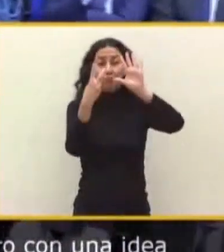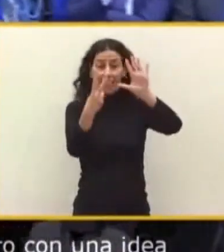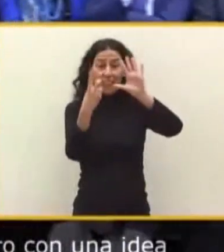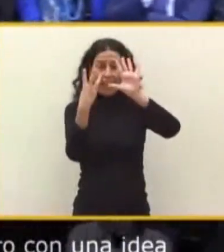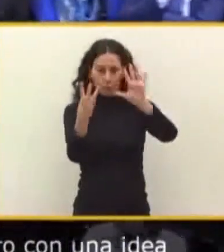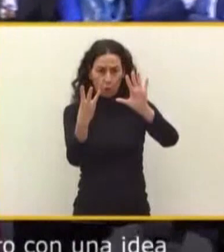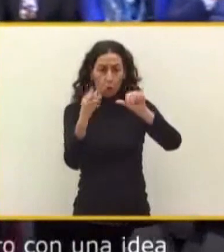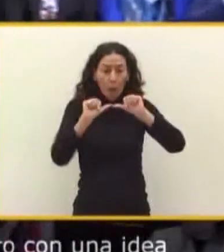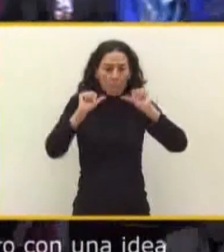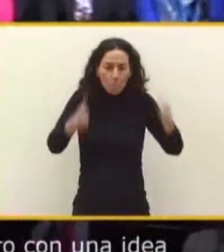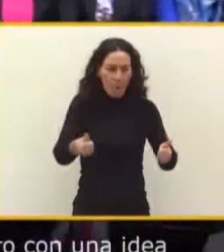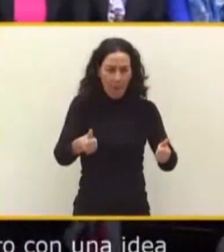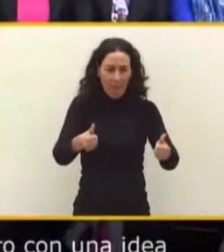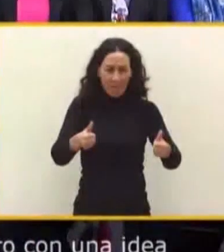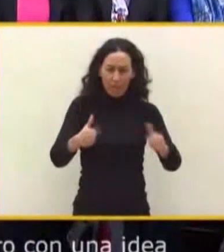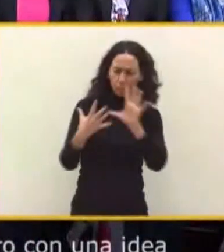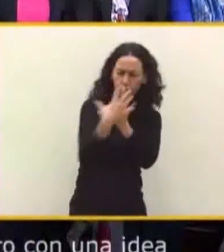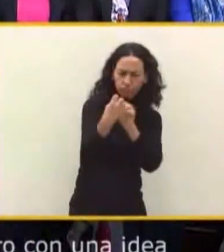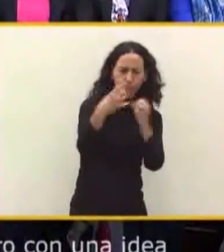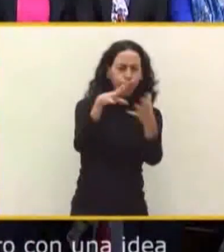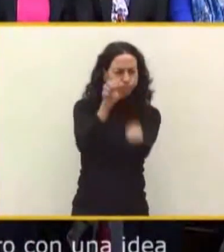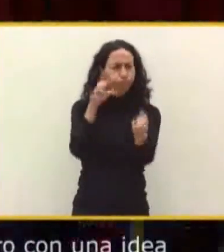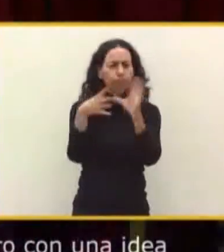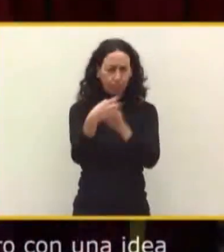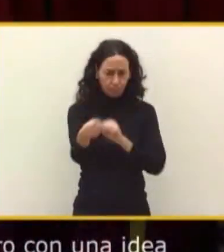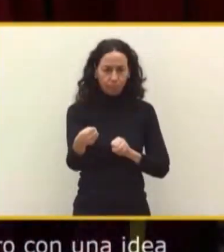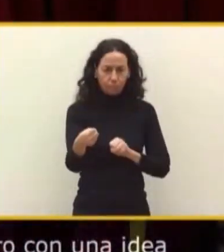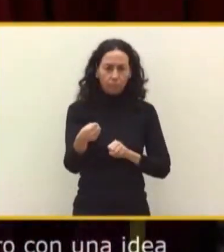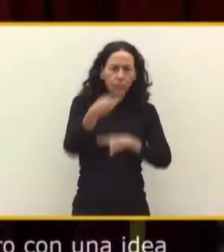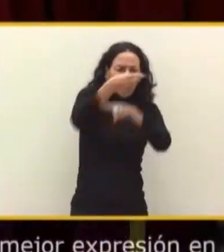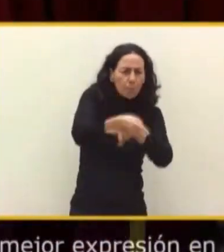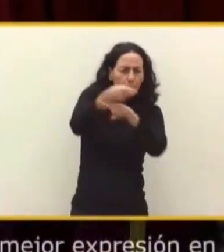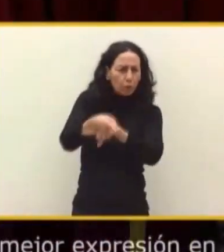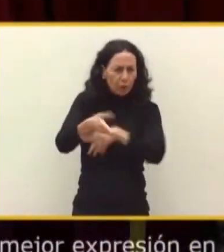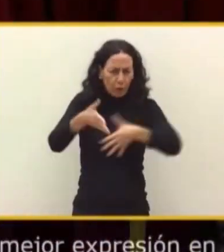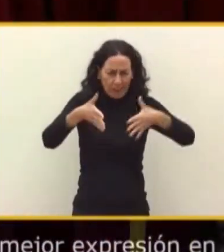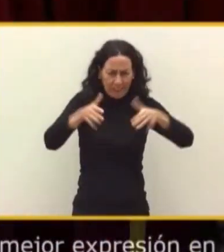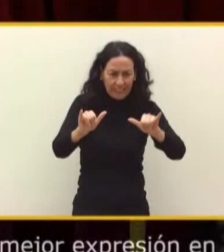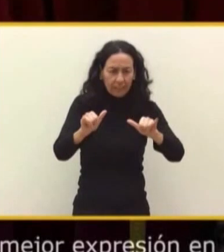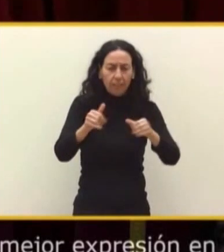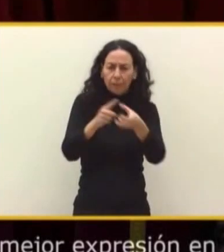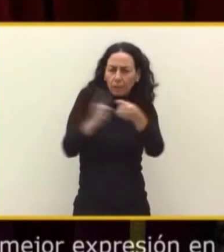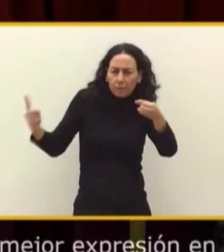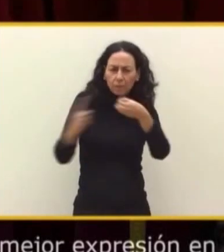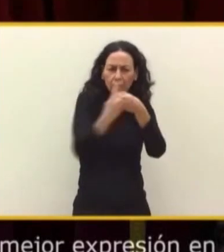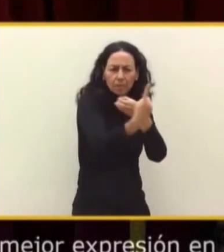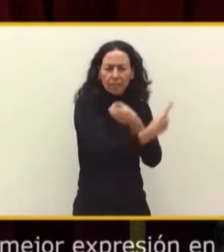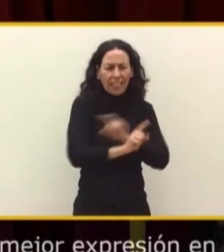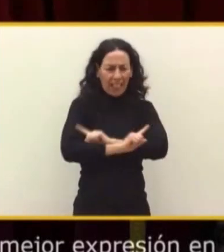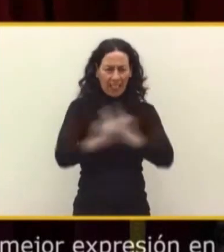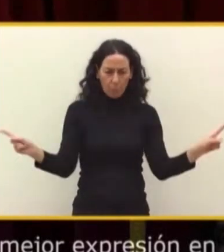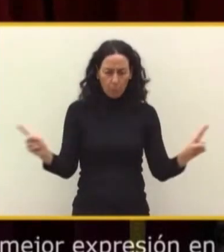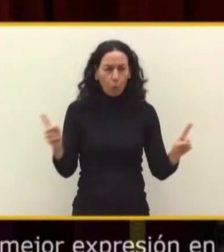mejor expresión en el entendimiento mutuo, sin imposiciones ni exclusiones, y en la voluntad